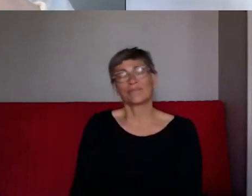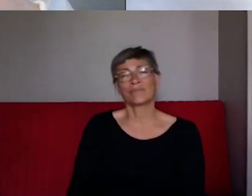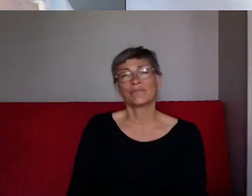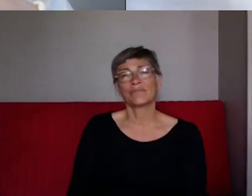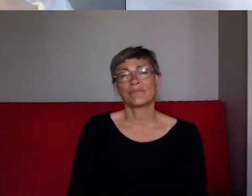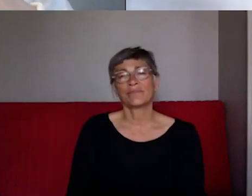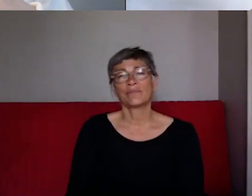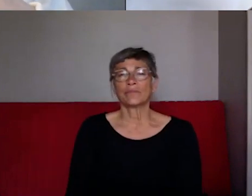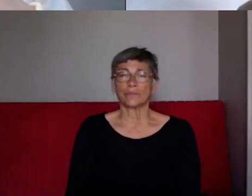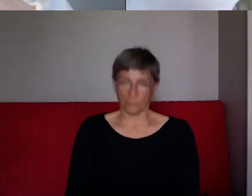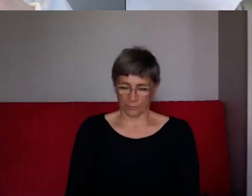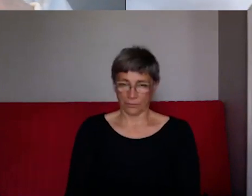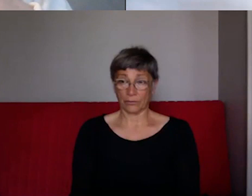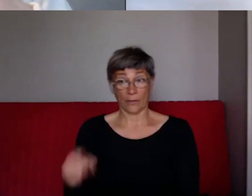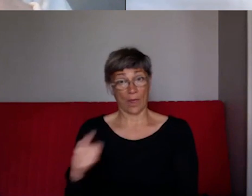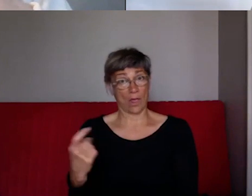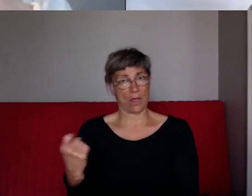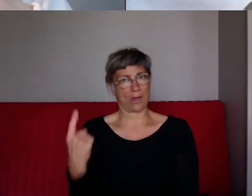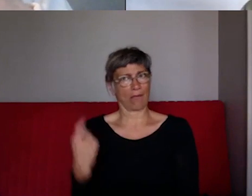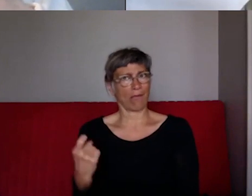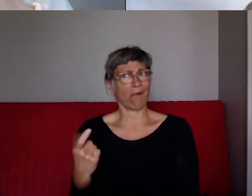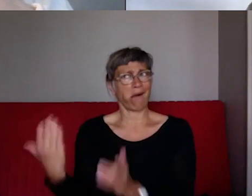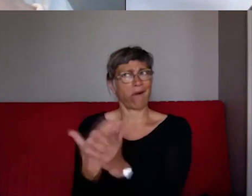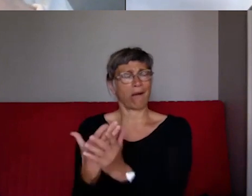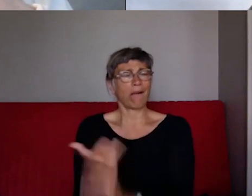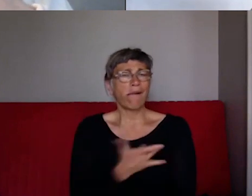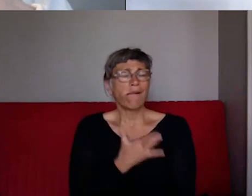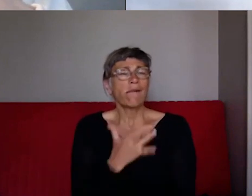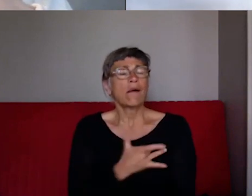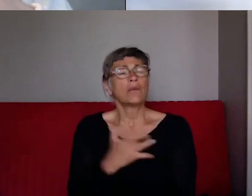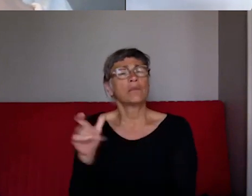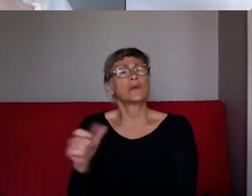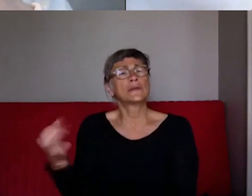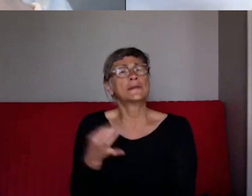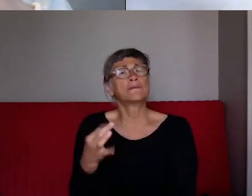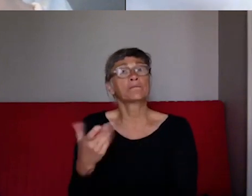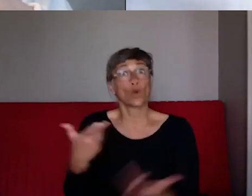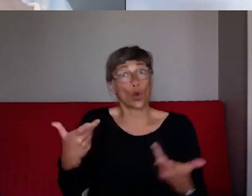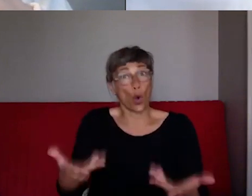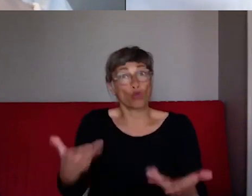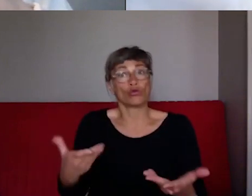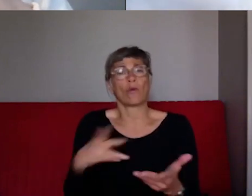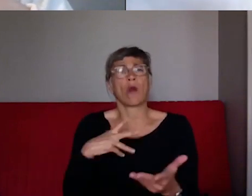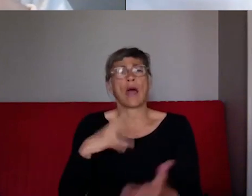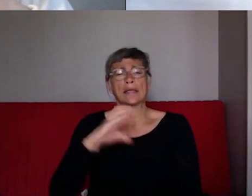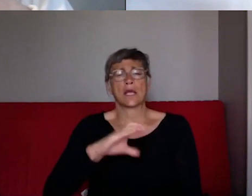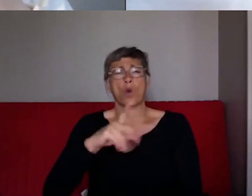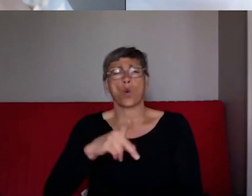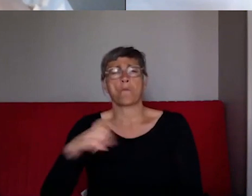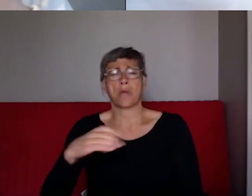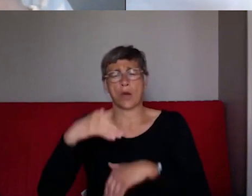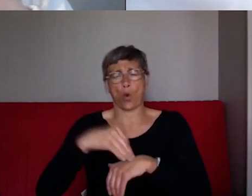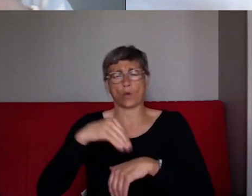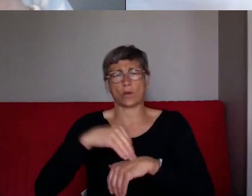Alors, j'ai une intervention que je trouve très, très intéressante. Aujourd'hui, il existe le CEP, qui s'appelle Conseil en